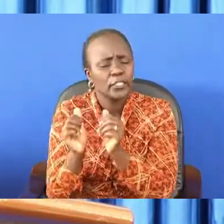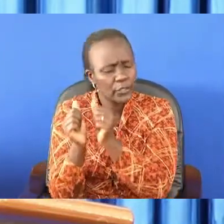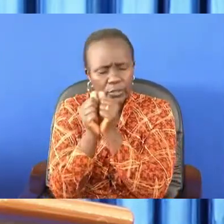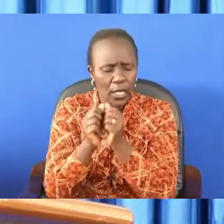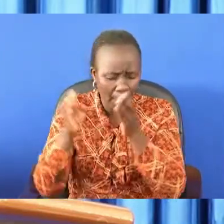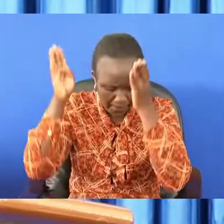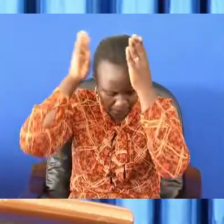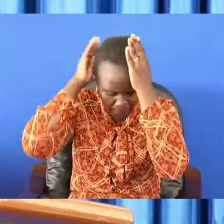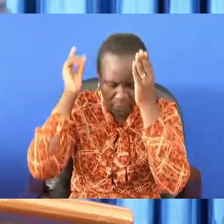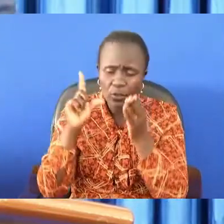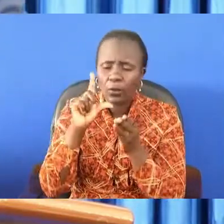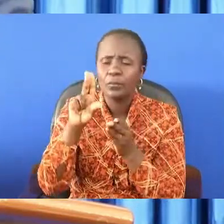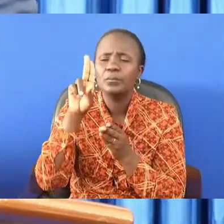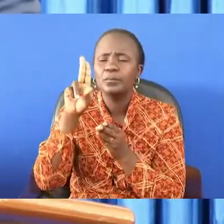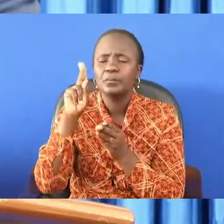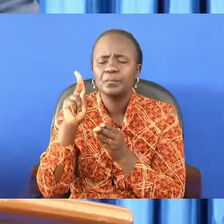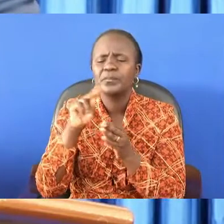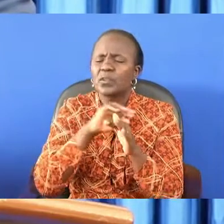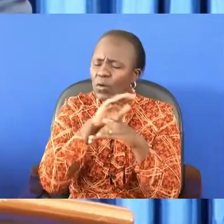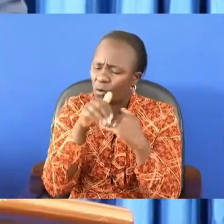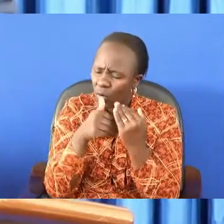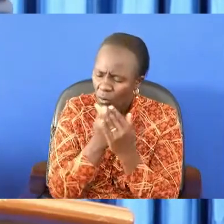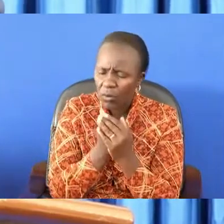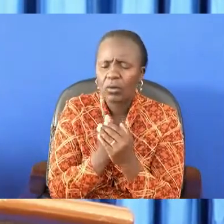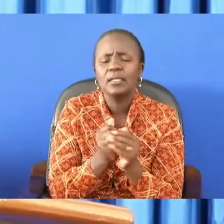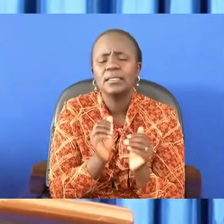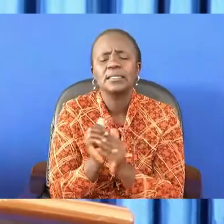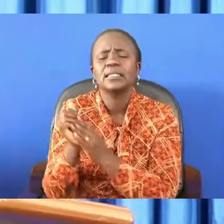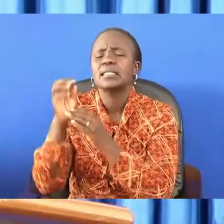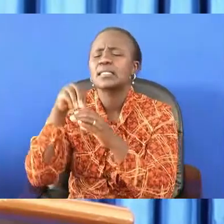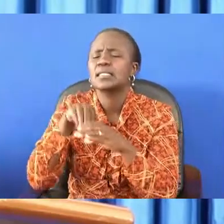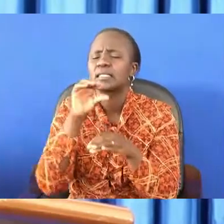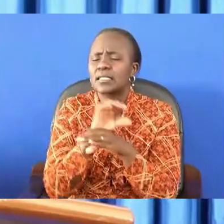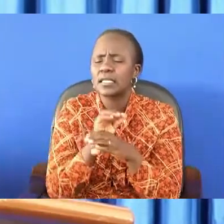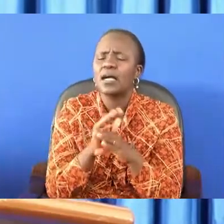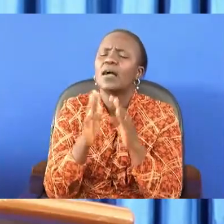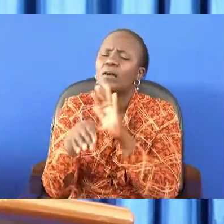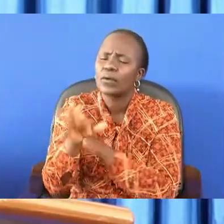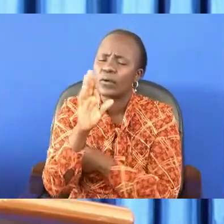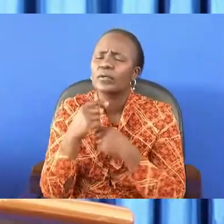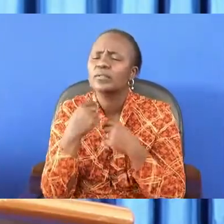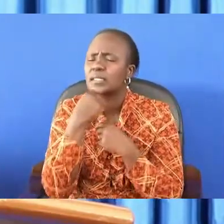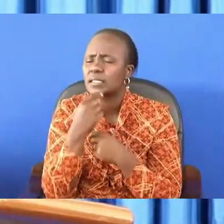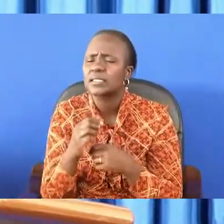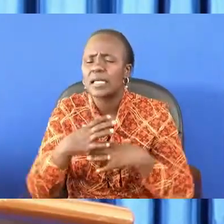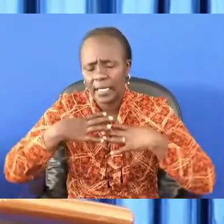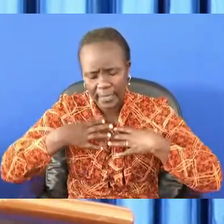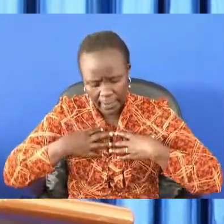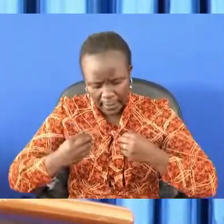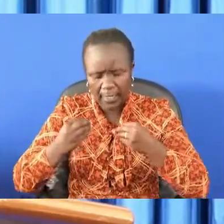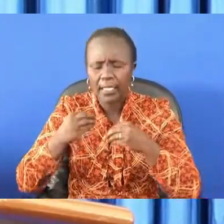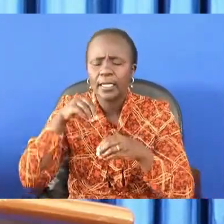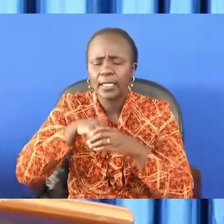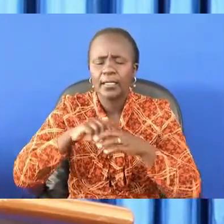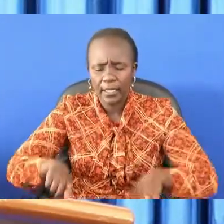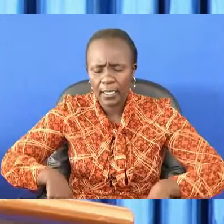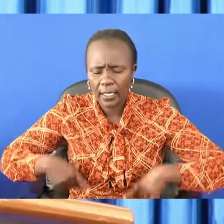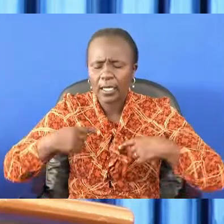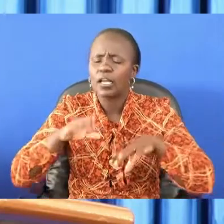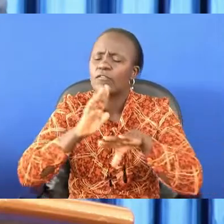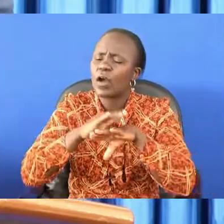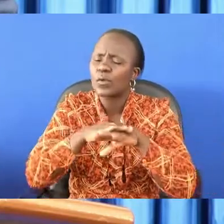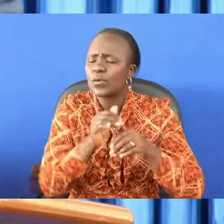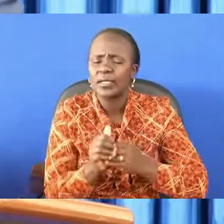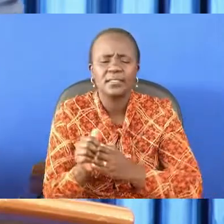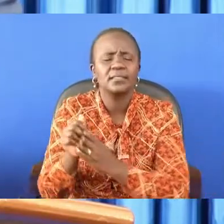na bishop wetu Luka Mayo, na hata viongozi kanisani. Mungu tunanena uponyaji juu ya maisha yao, na hata uongozi